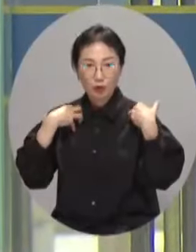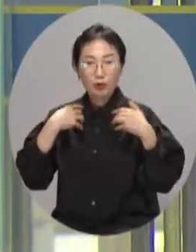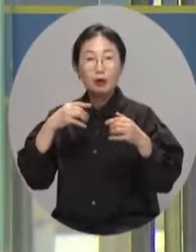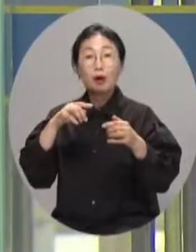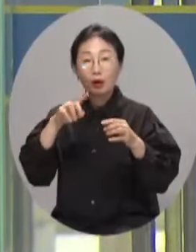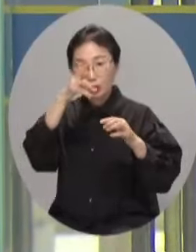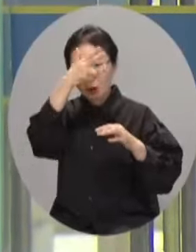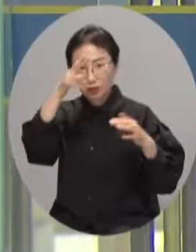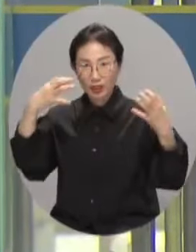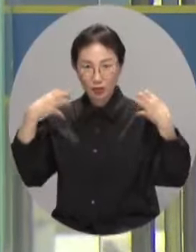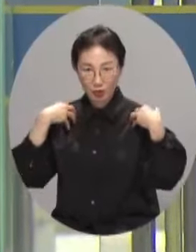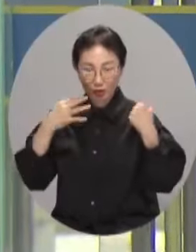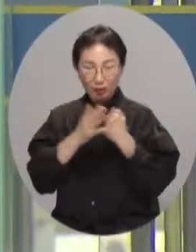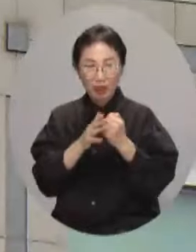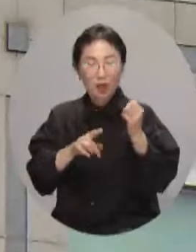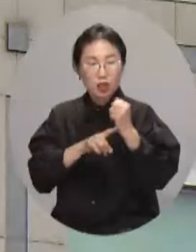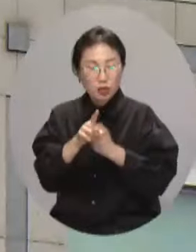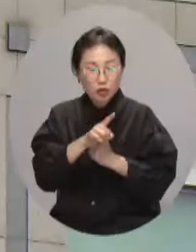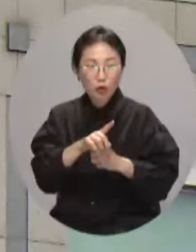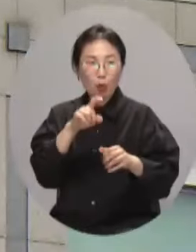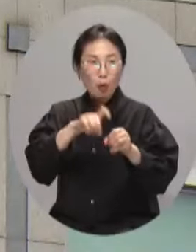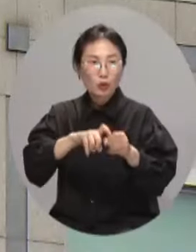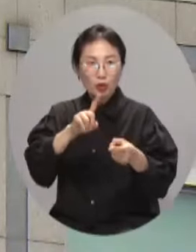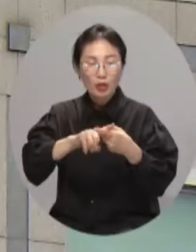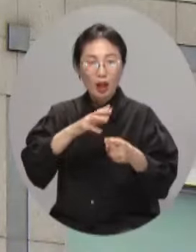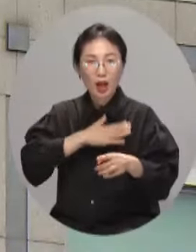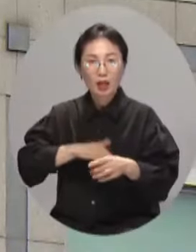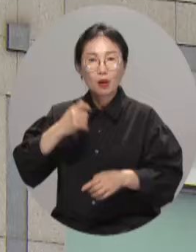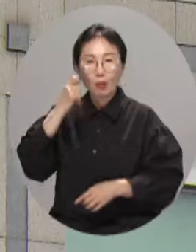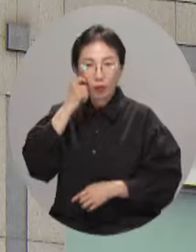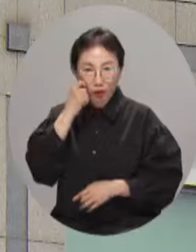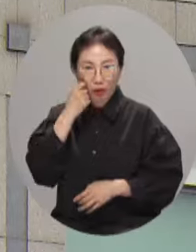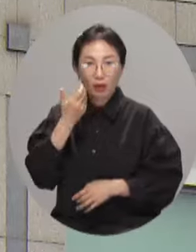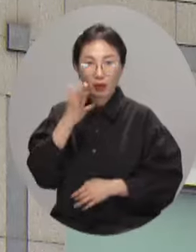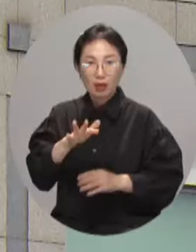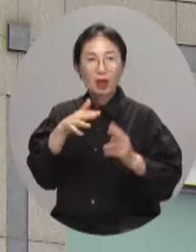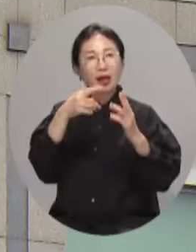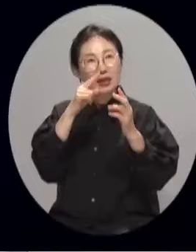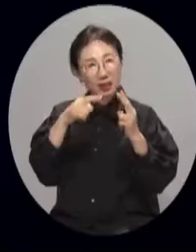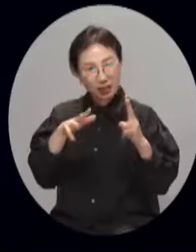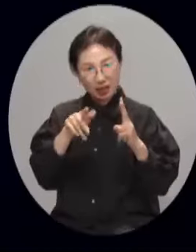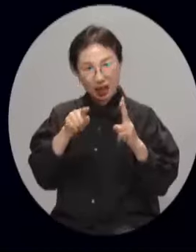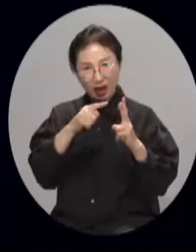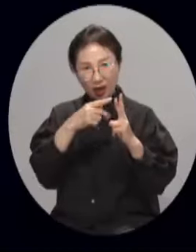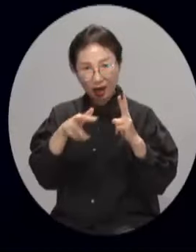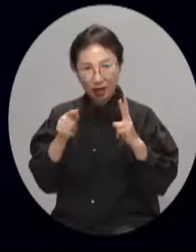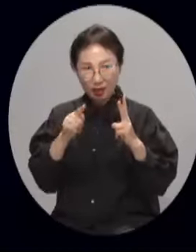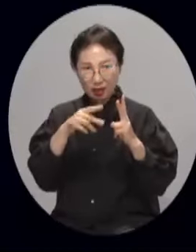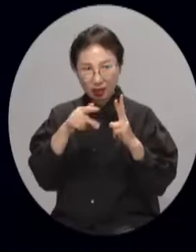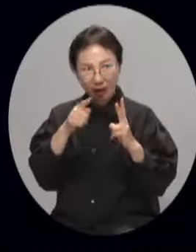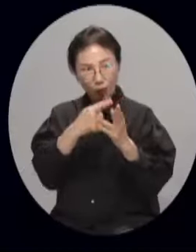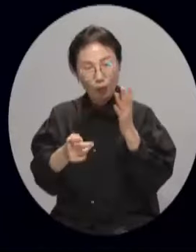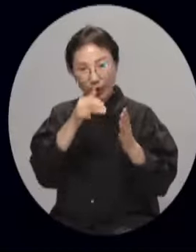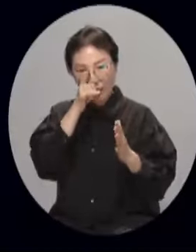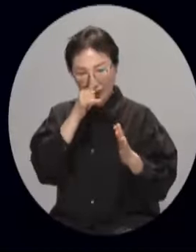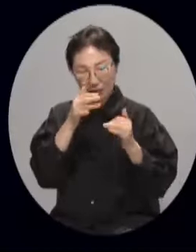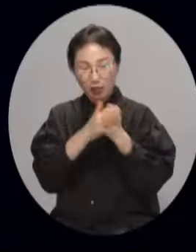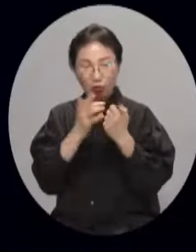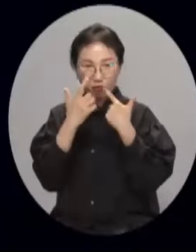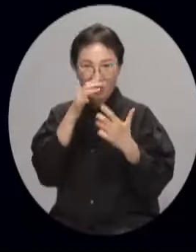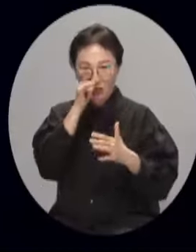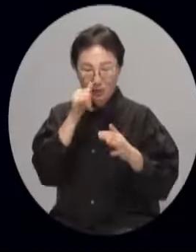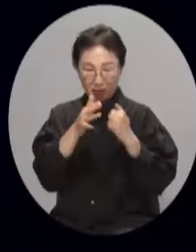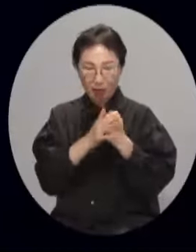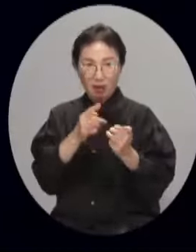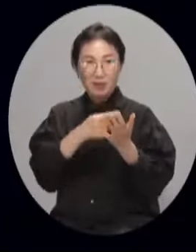빼내간 이유와 목적을 알 수는 없지만 2차 피해 우려는 분명히 있다고 밝혔습니다. 경찰 역시